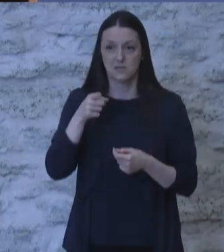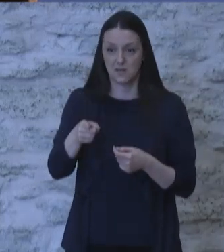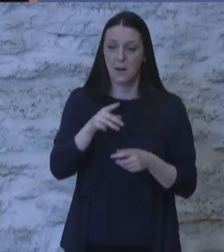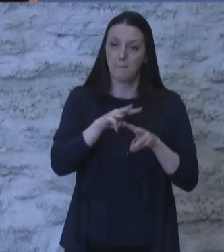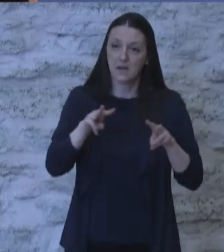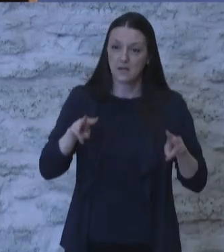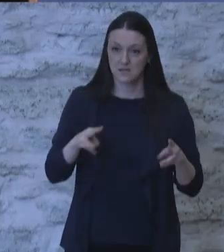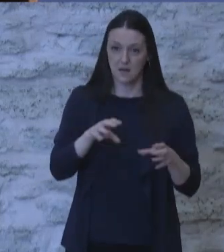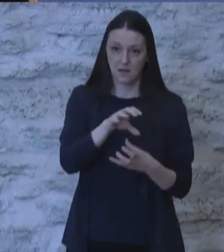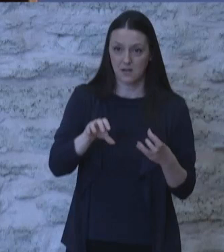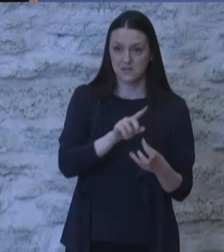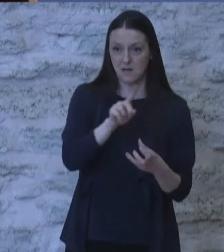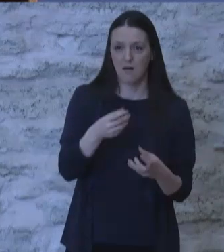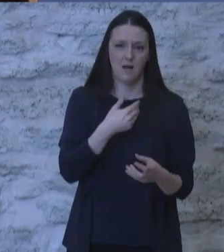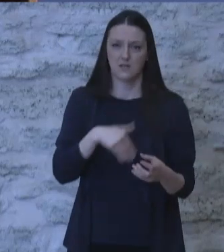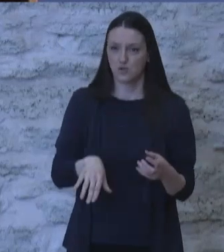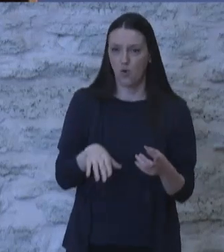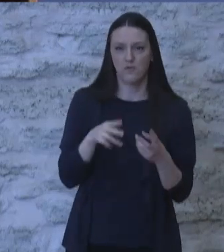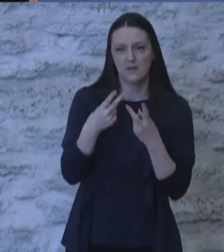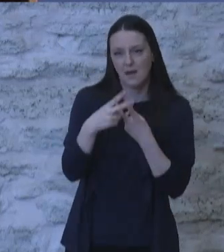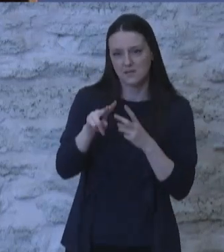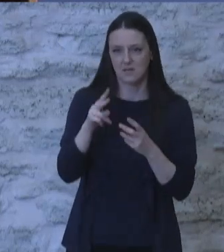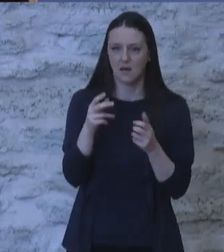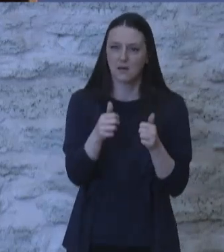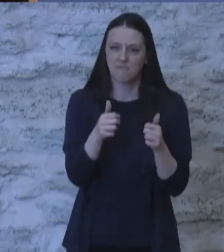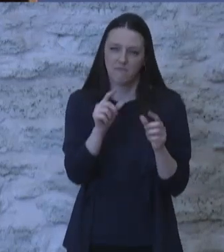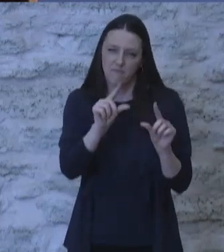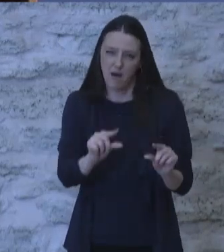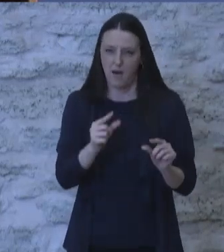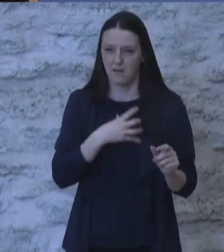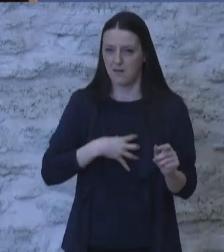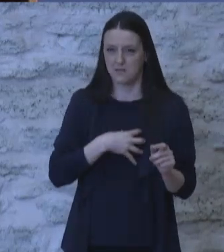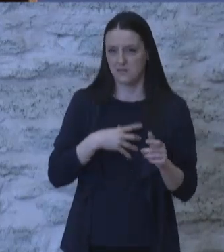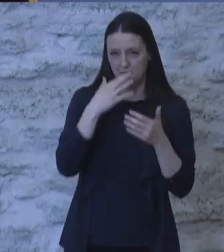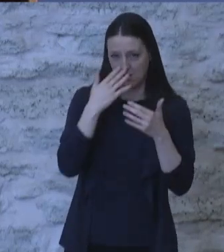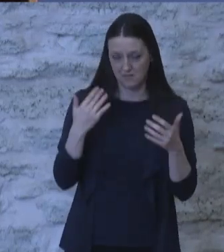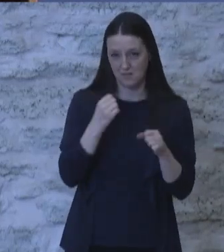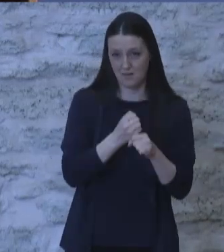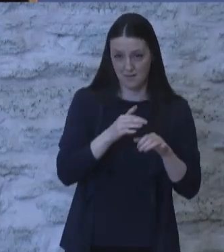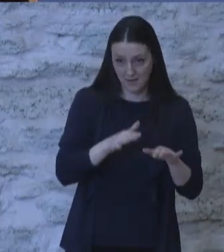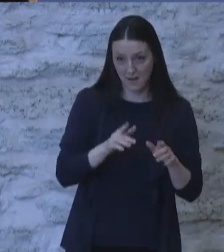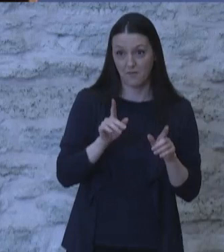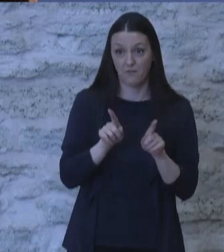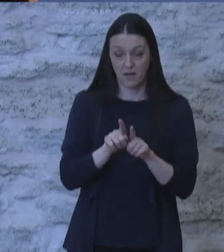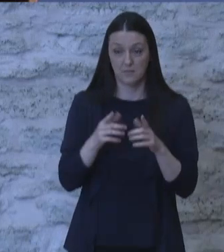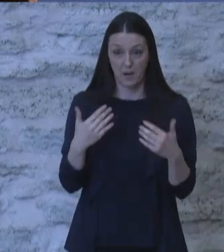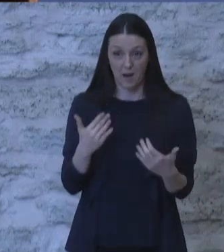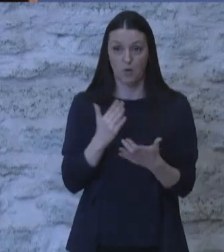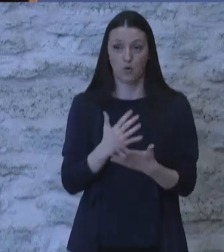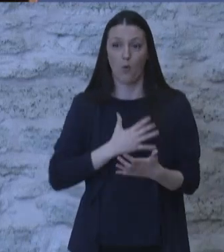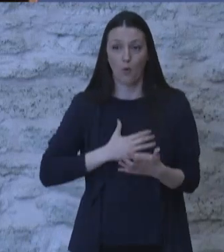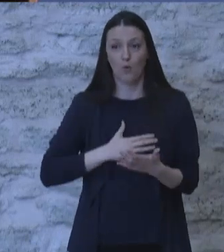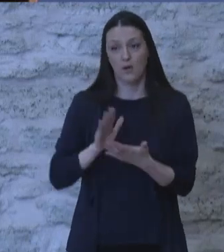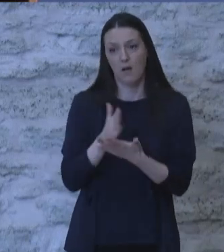asjadega tegeleda, vaid hetkel on olulisem. Minu teda rõhutas veel ka koostus oppositsiooniga leida lahendusi